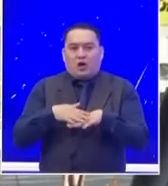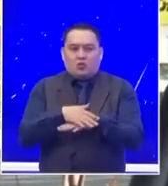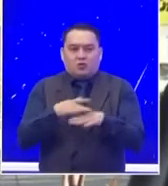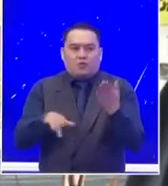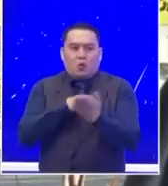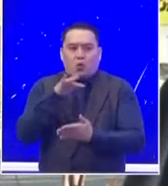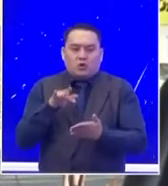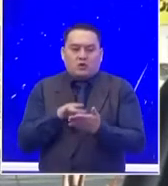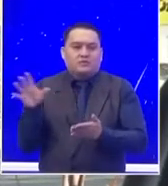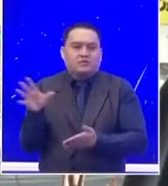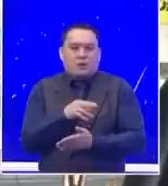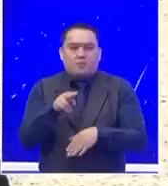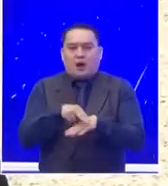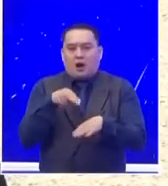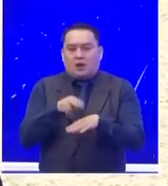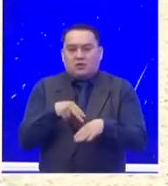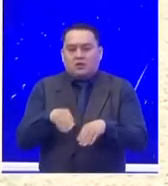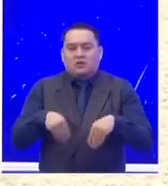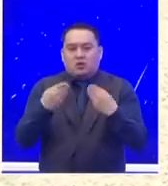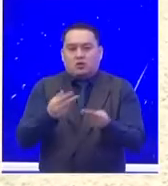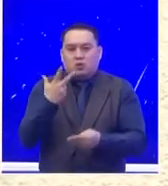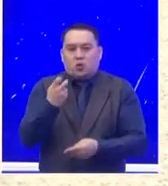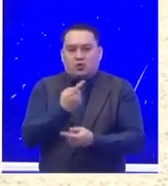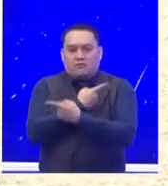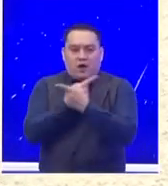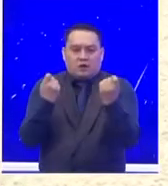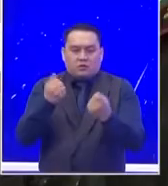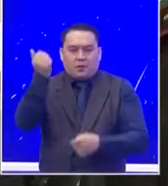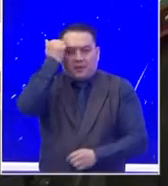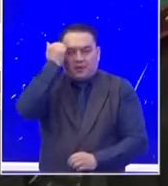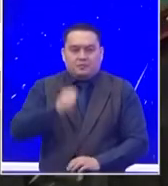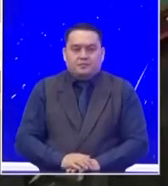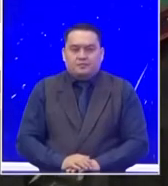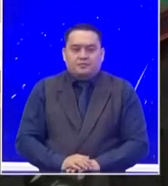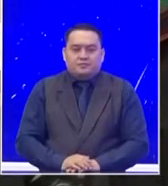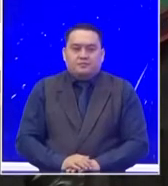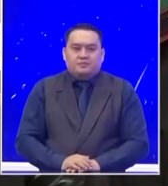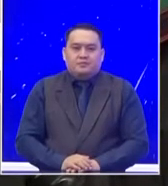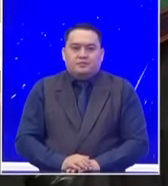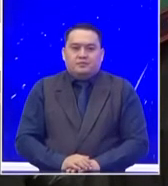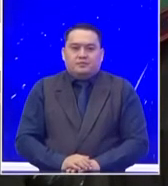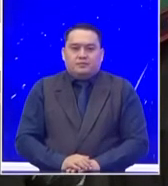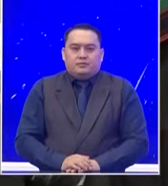местах города. Всего полицейскими выдано более 300 информационных памяток.